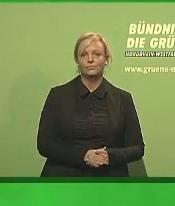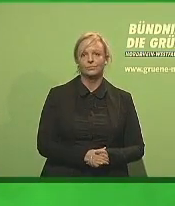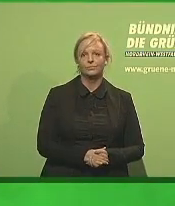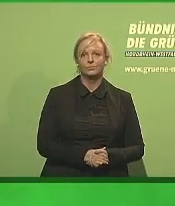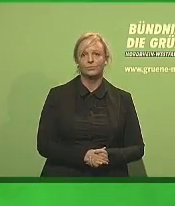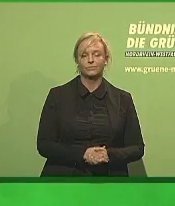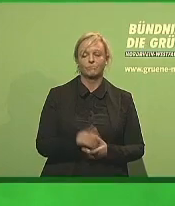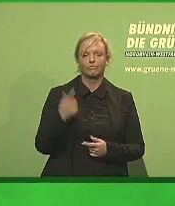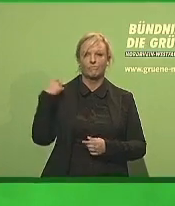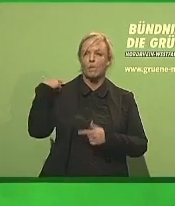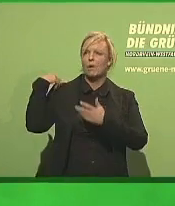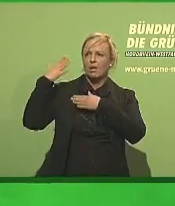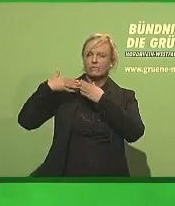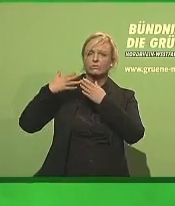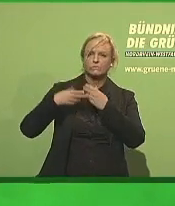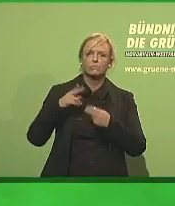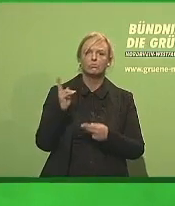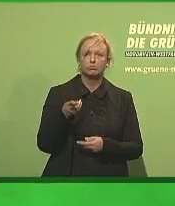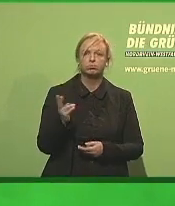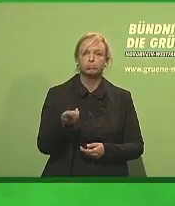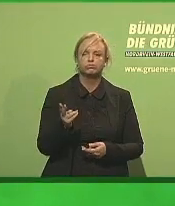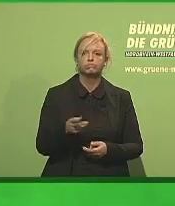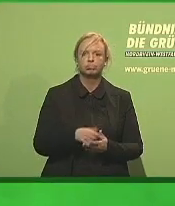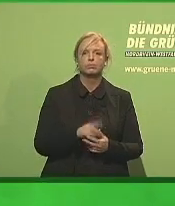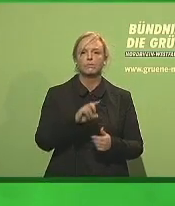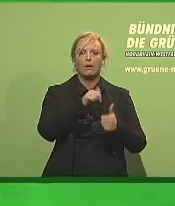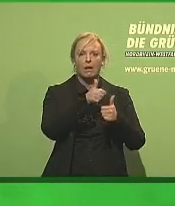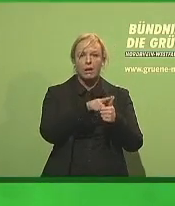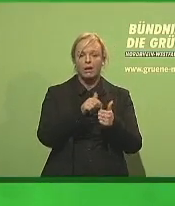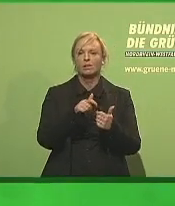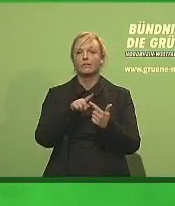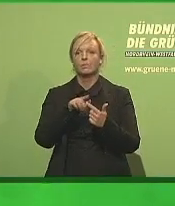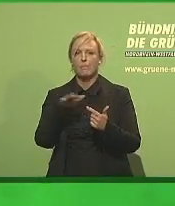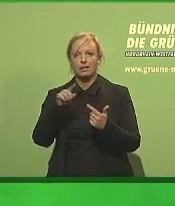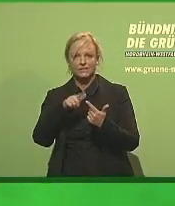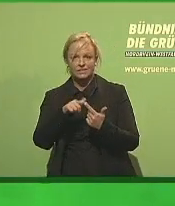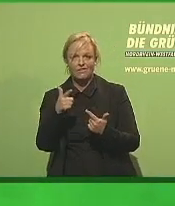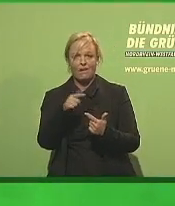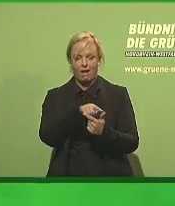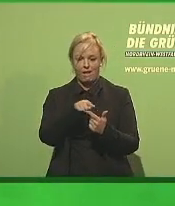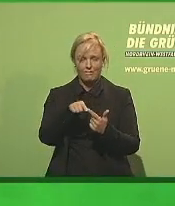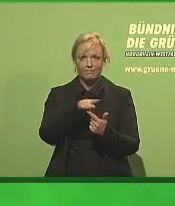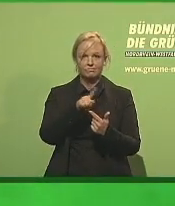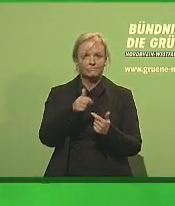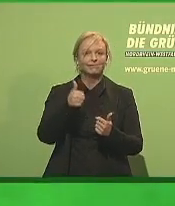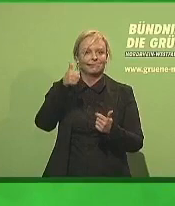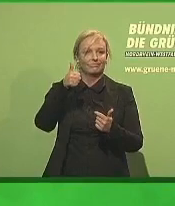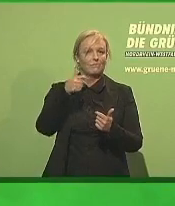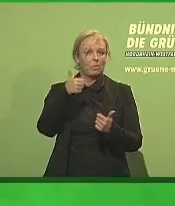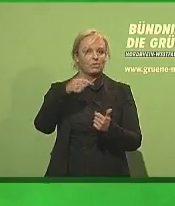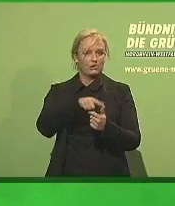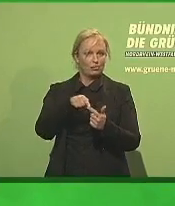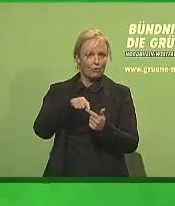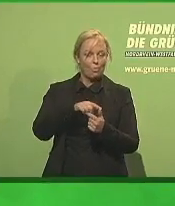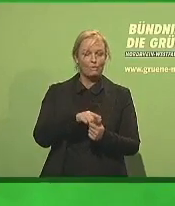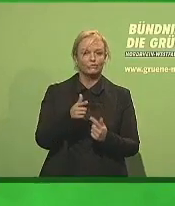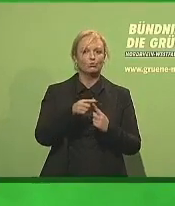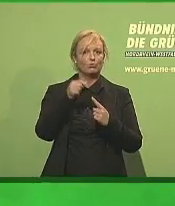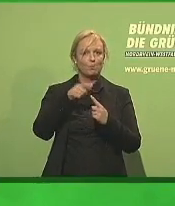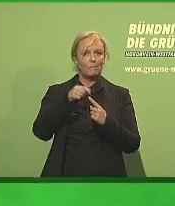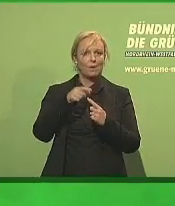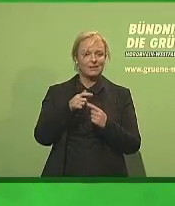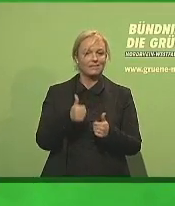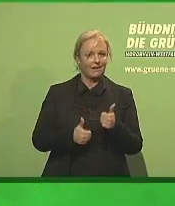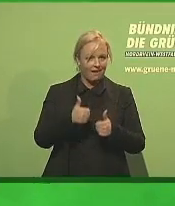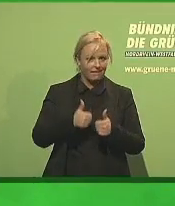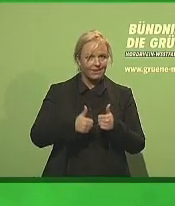so gehandhabt, dass Platz 1 und Platz 2, also sozusagen die herausgehobenen Positionen, die Spitzenkandidatin